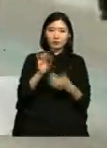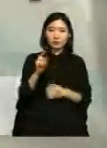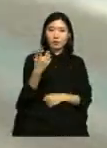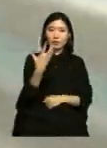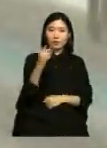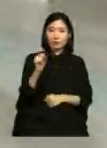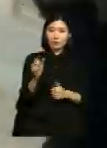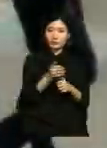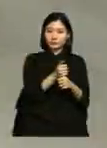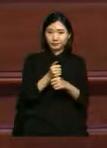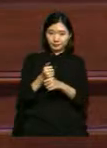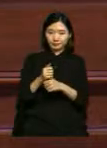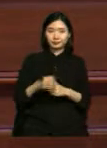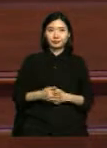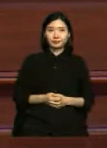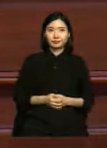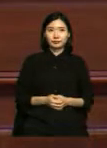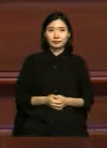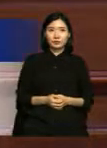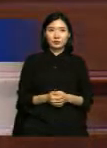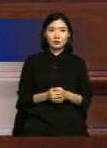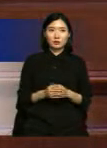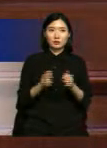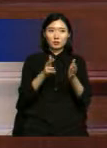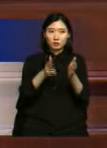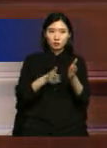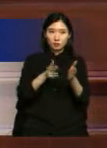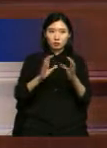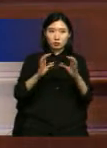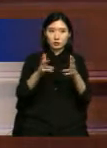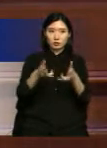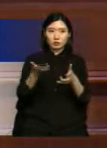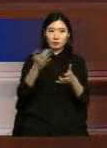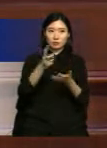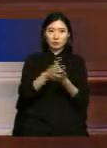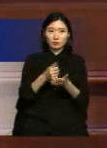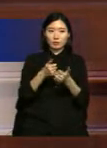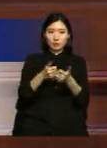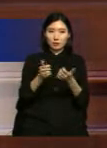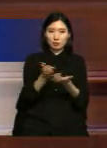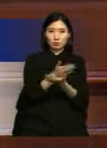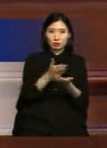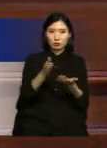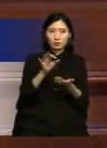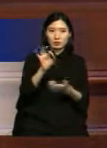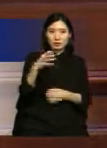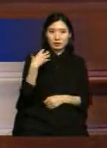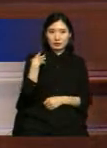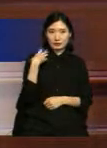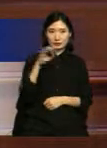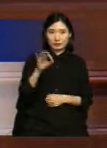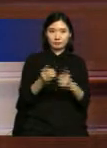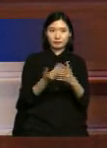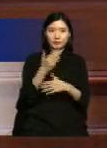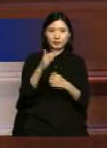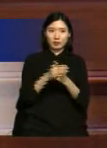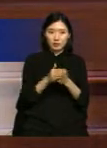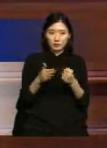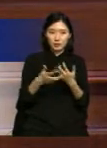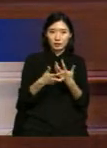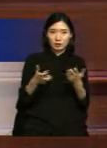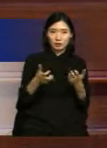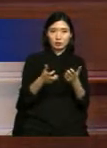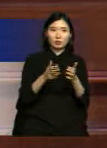원을 편성했습니다. 철도는 국가사업이지만 법령에 따라 분담금이 발생하는 만큼 별도의